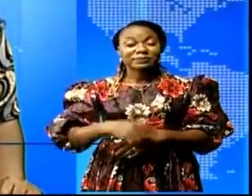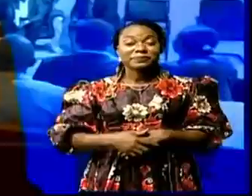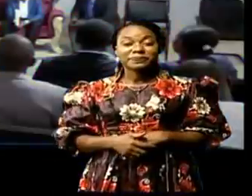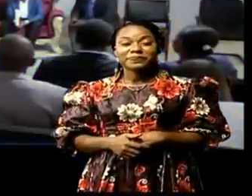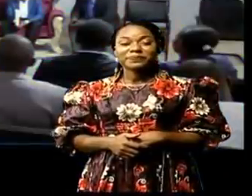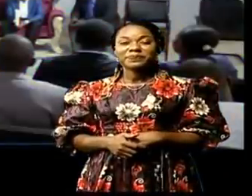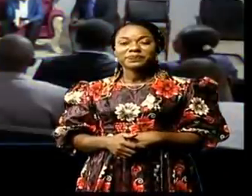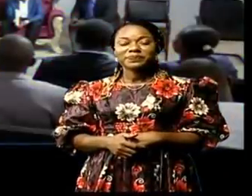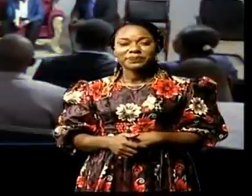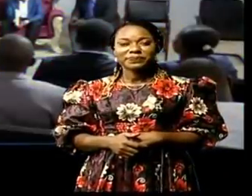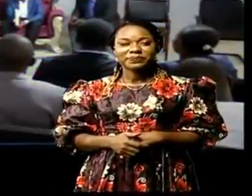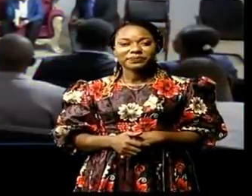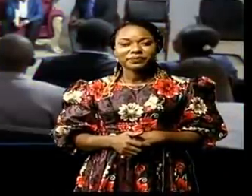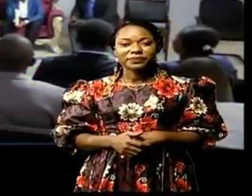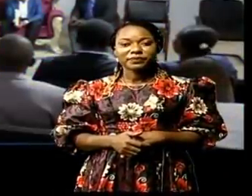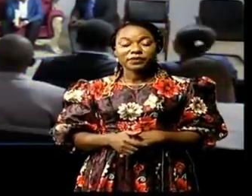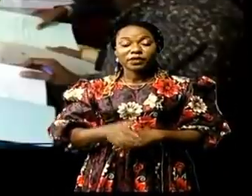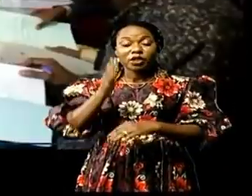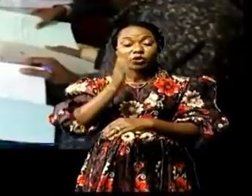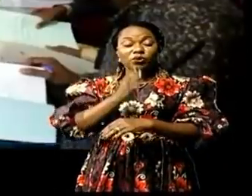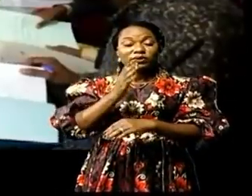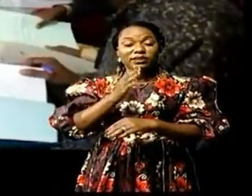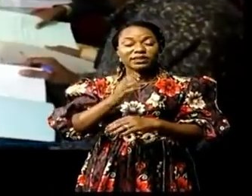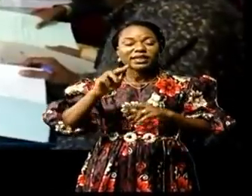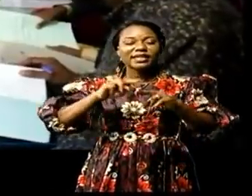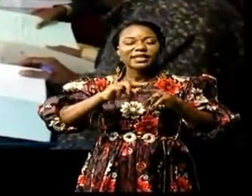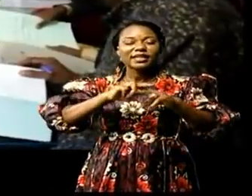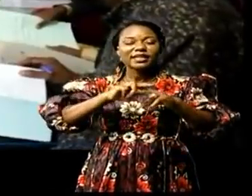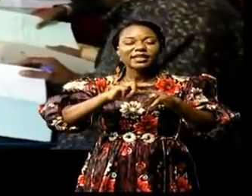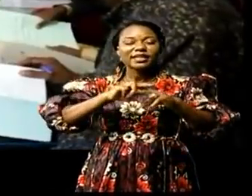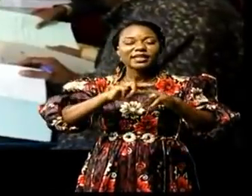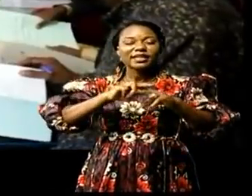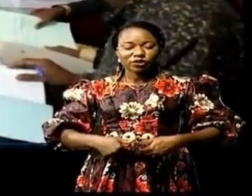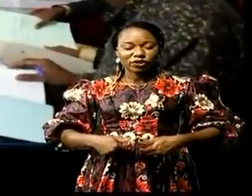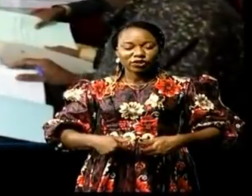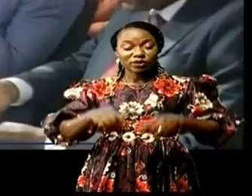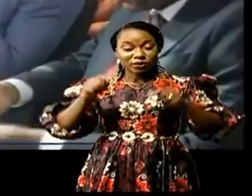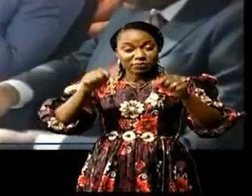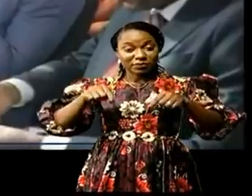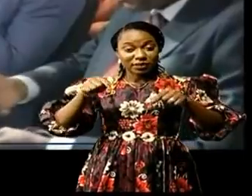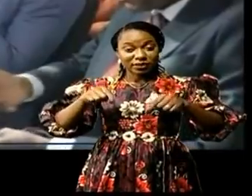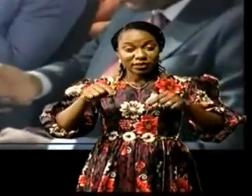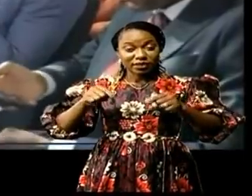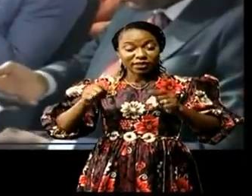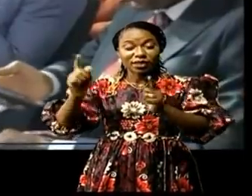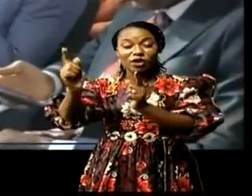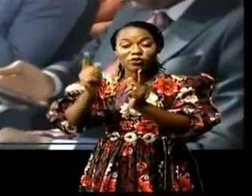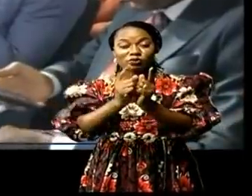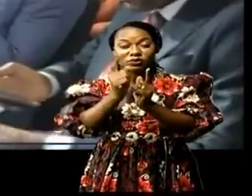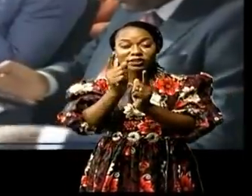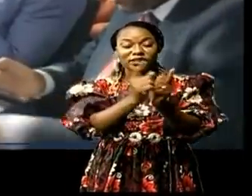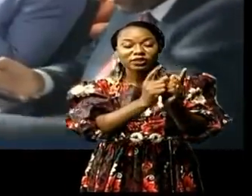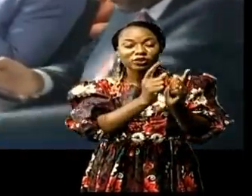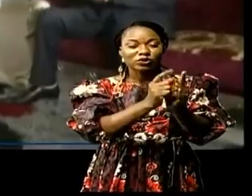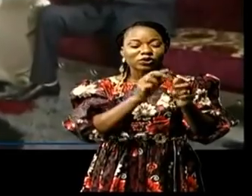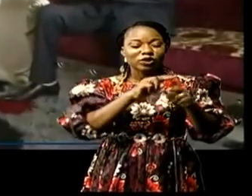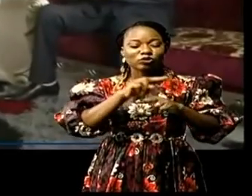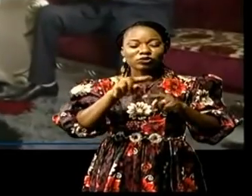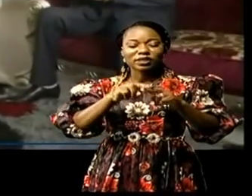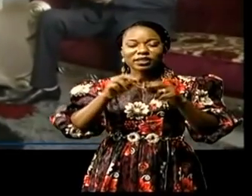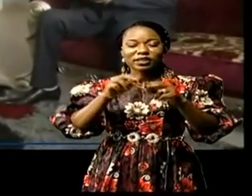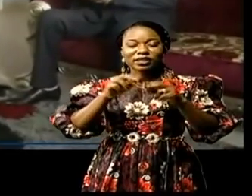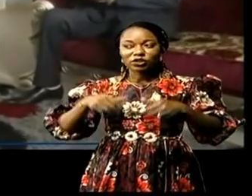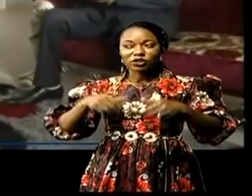le reportage. Le siège du Conseil national de la jeunesse va vibrer au rythme de consultation nationale de la jeunesse congolaise,